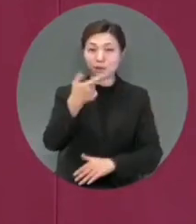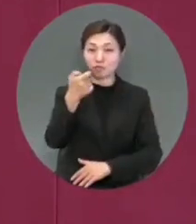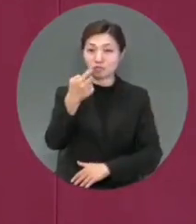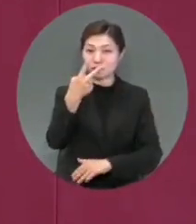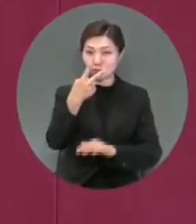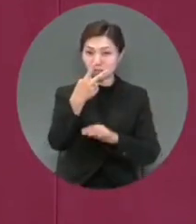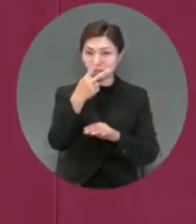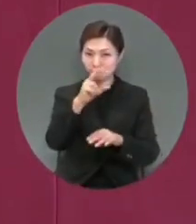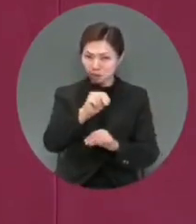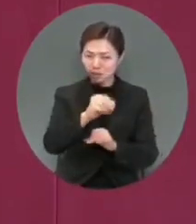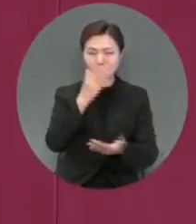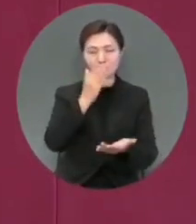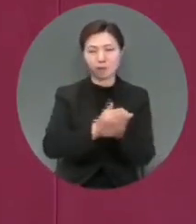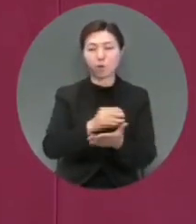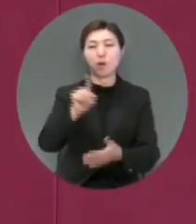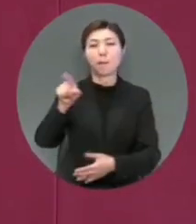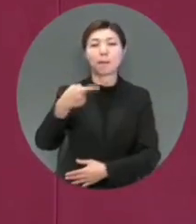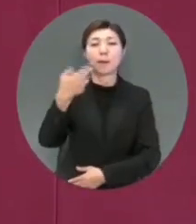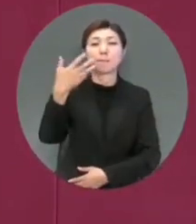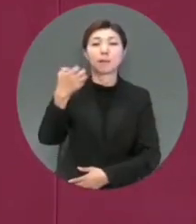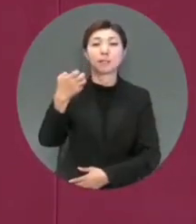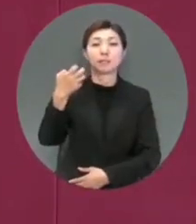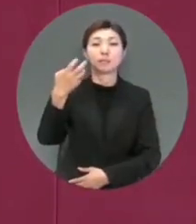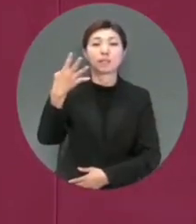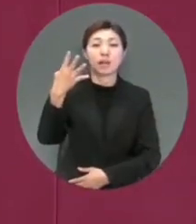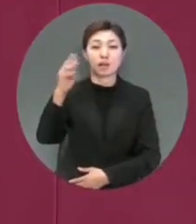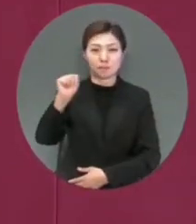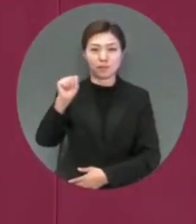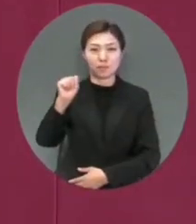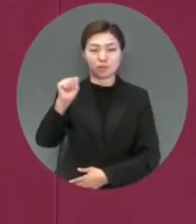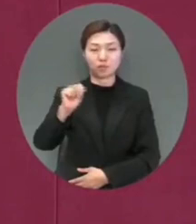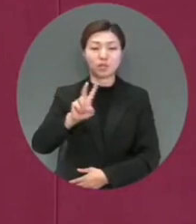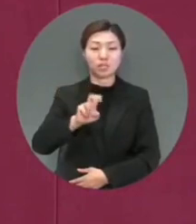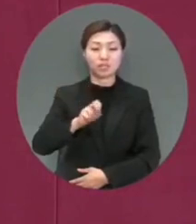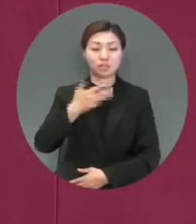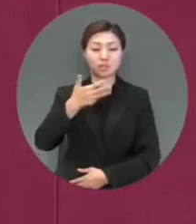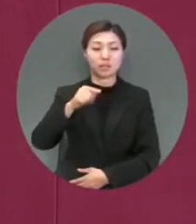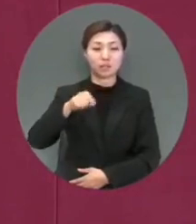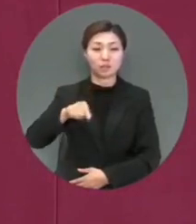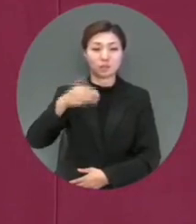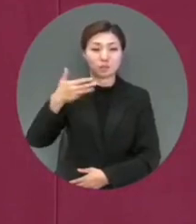183만 4천 원으로 21만 3천 원 인상하였습니다.